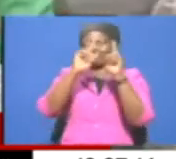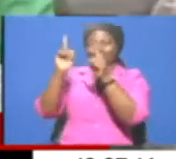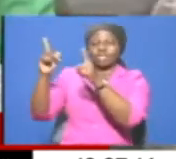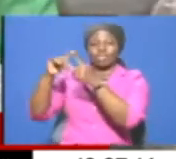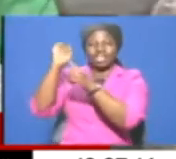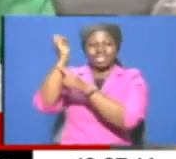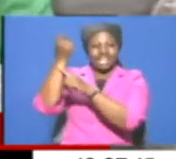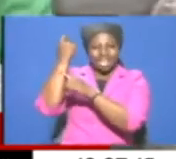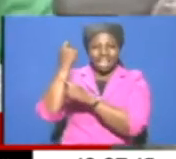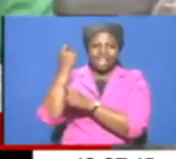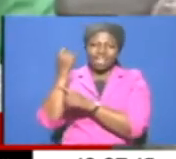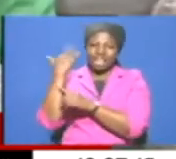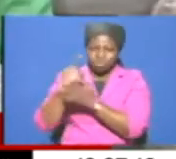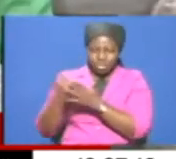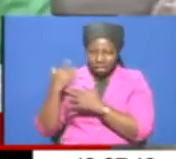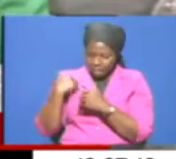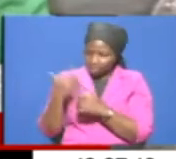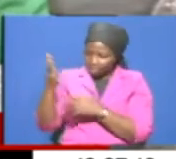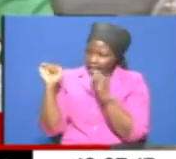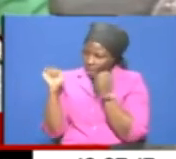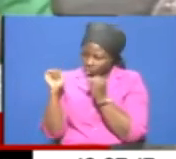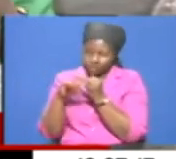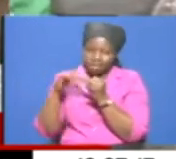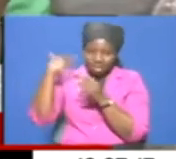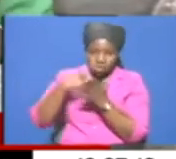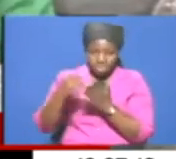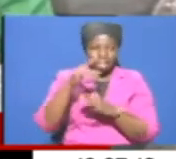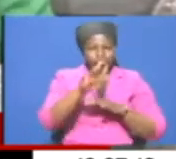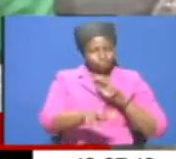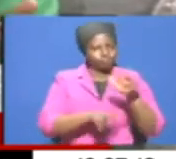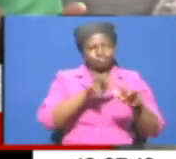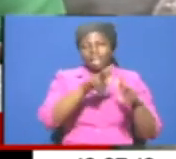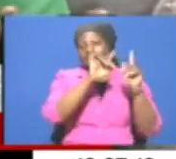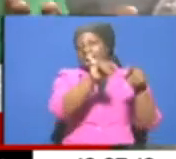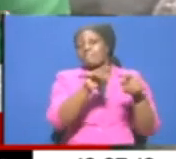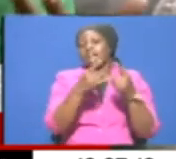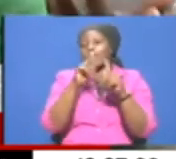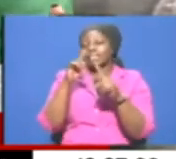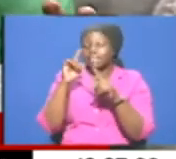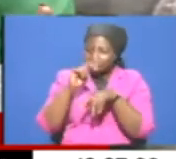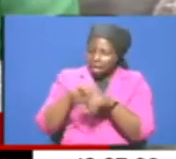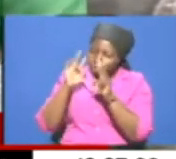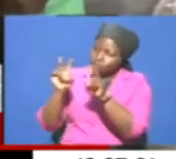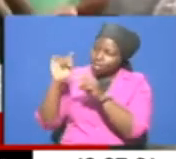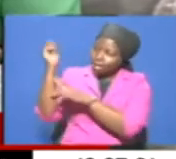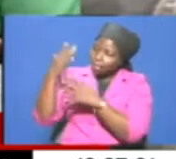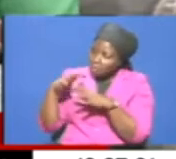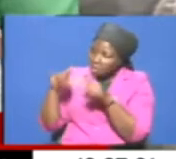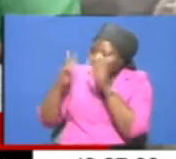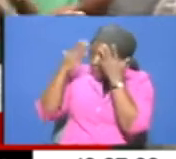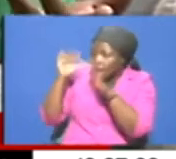Nyuki. Next week niko Kirinyaga. Lakini ukiangalia Wakenya hawajui. Ukishaongea na wao maana ya kupanda. Mm-hmm.